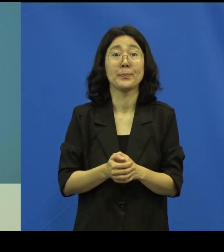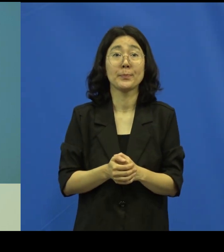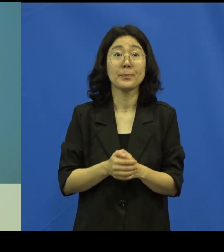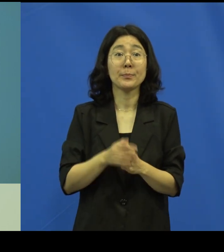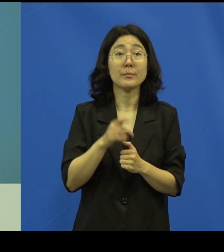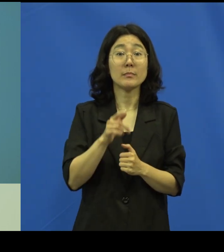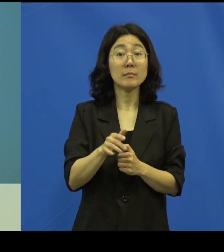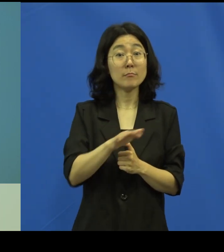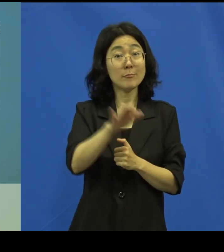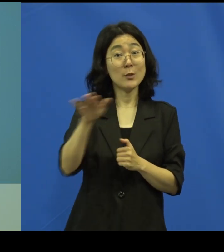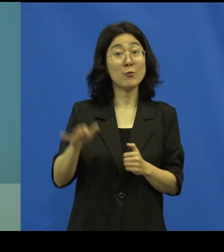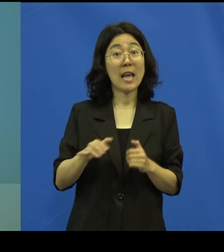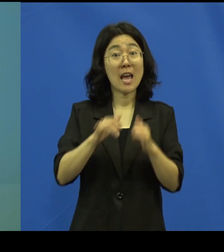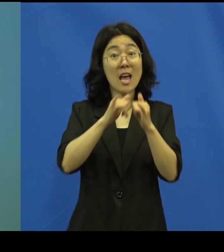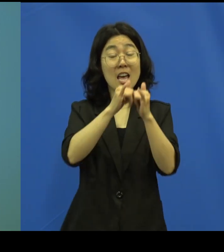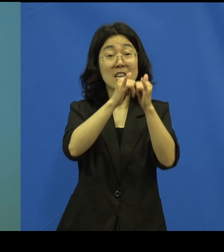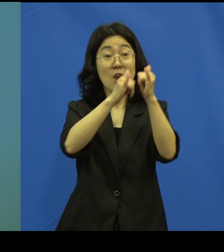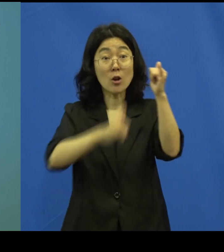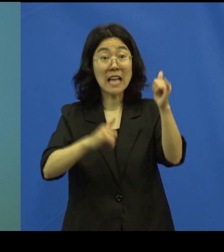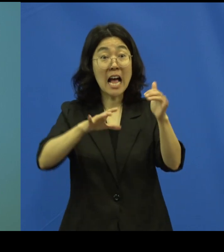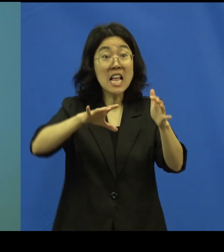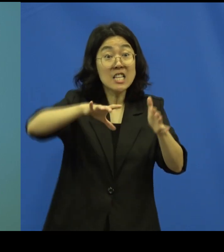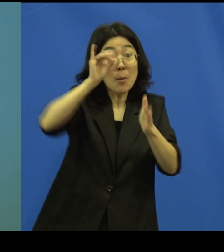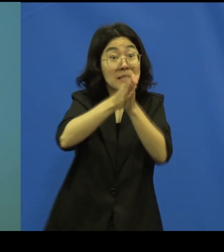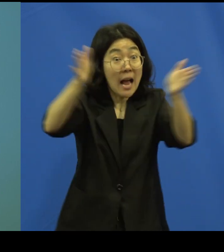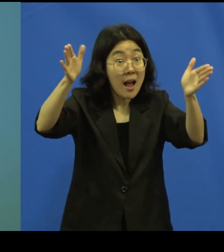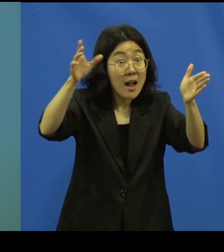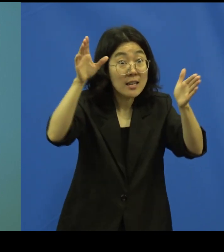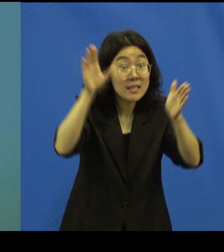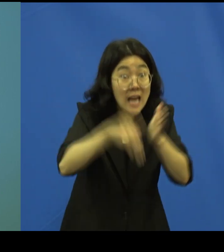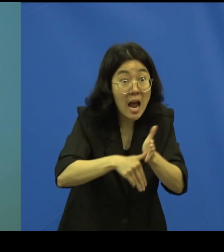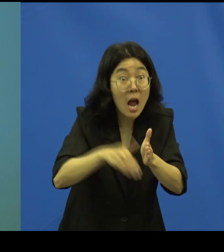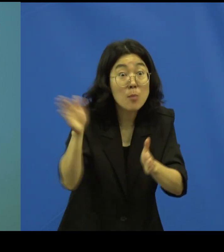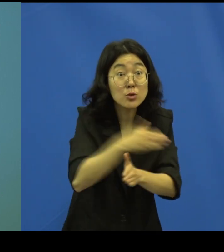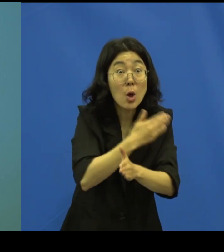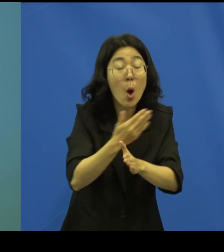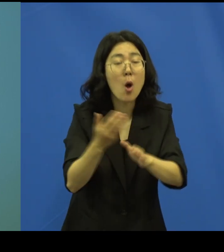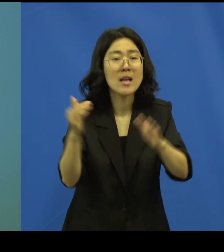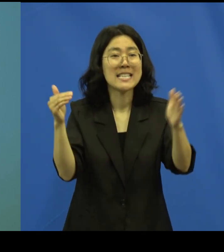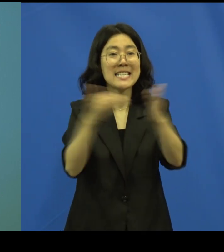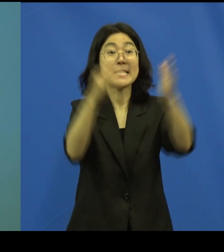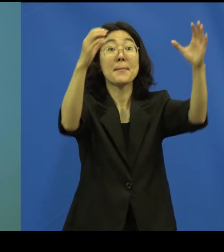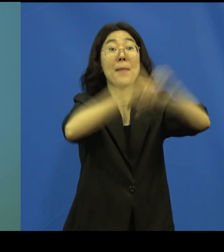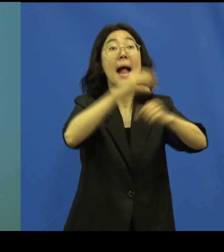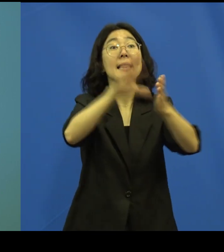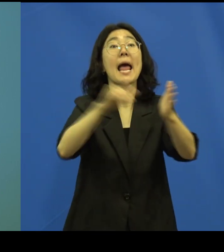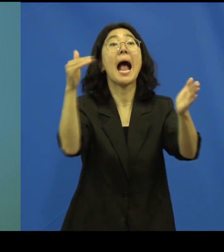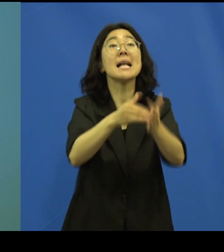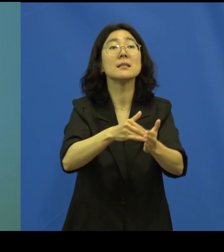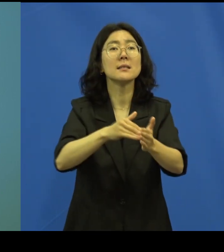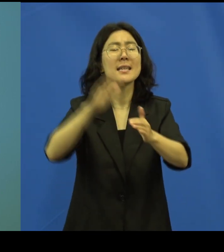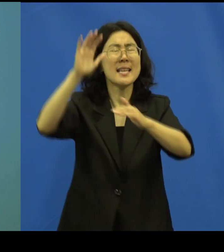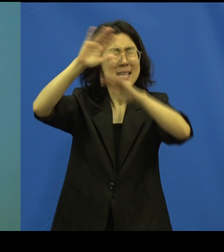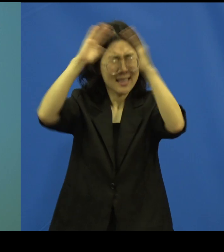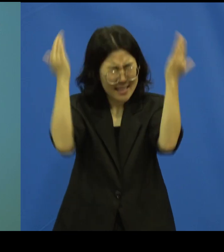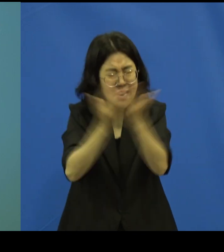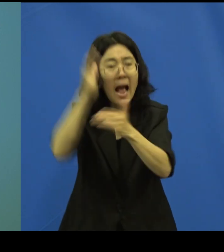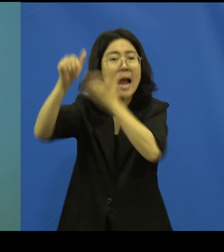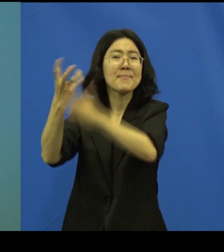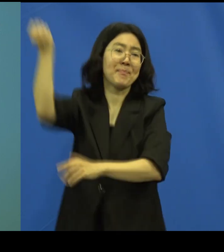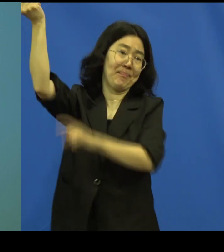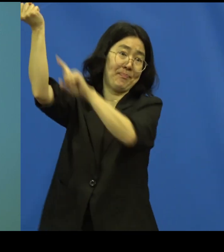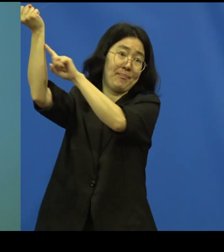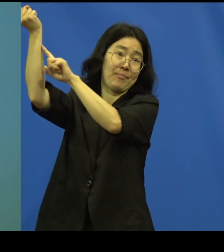이 역사의 출발부터 끝까지 하나님의 주권 속에 있고 하나님의 계획과